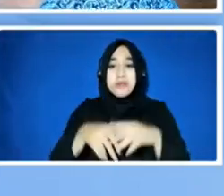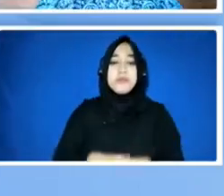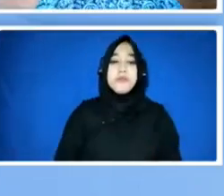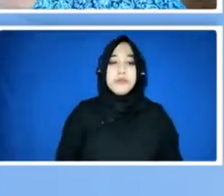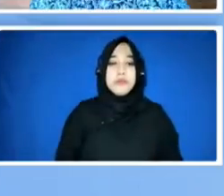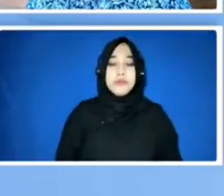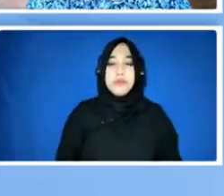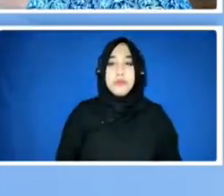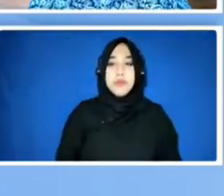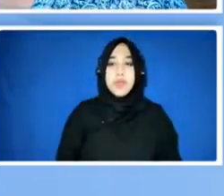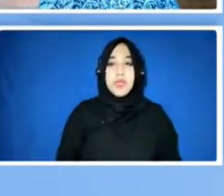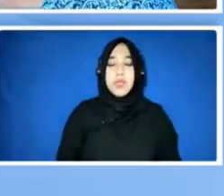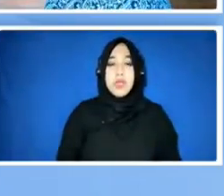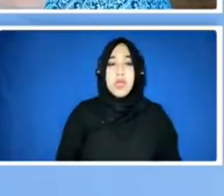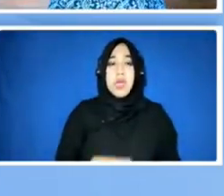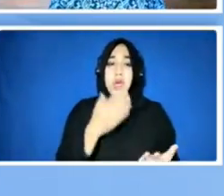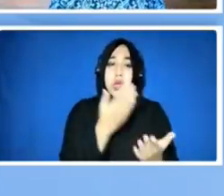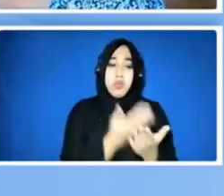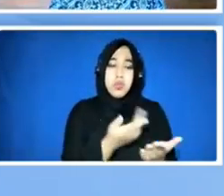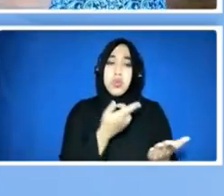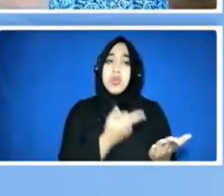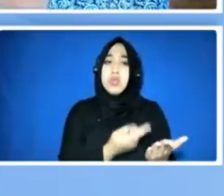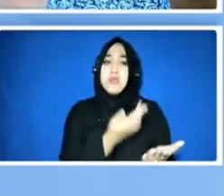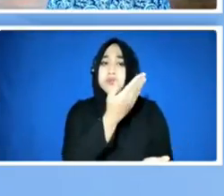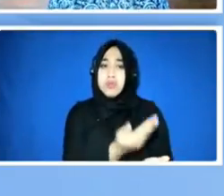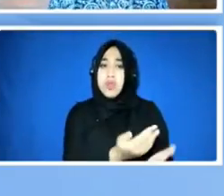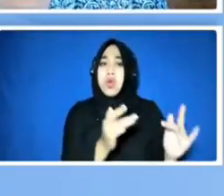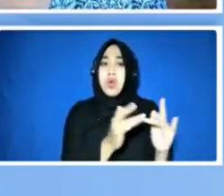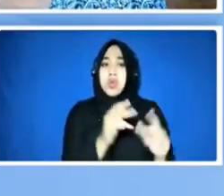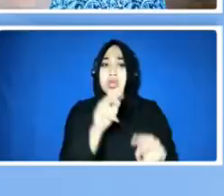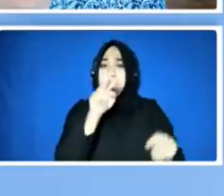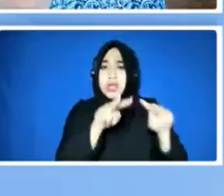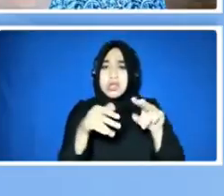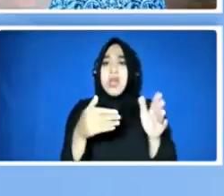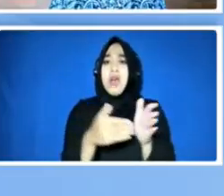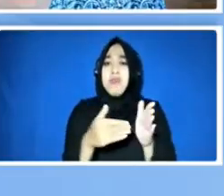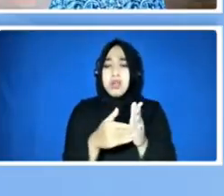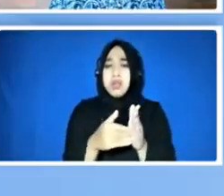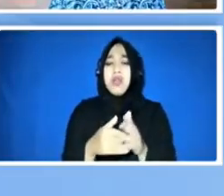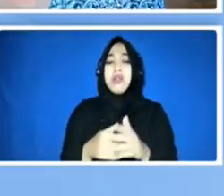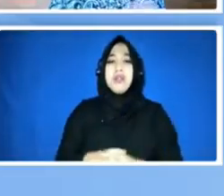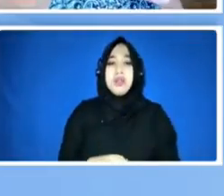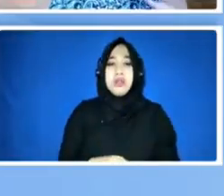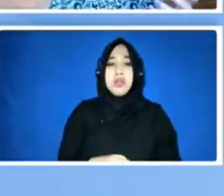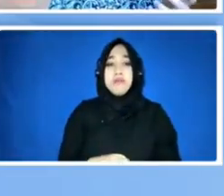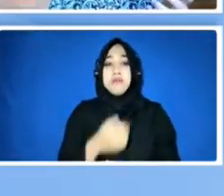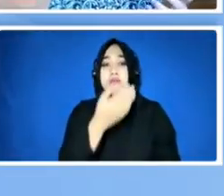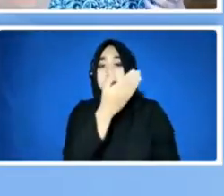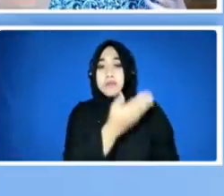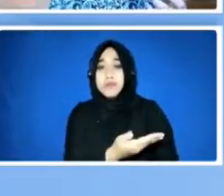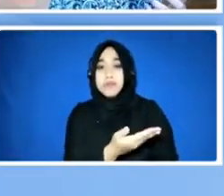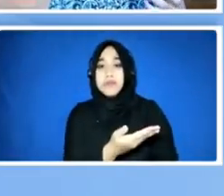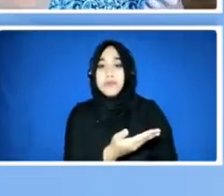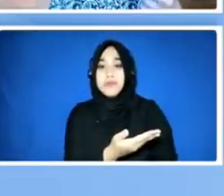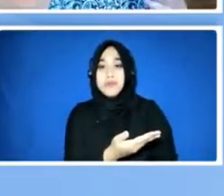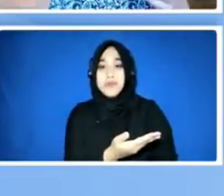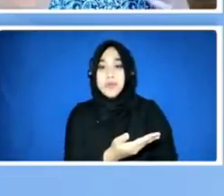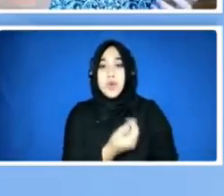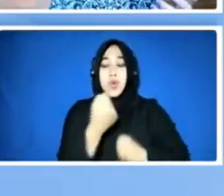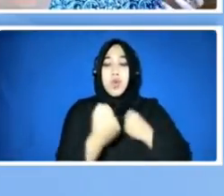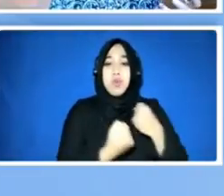Nah, tetapi pada kenyataannya kontak tracing itu juga punya kendala, karena ini adalah sebuah upaya